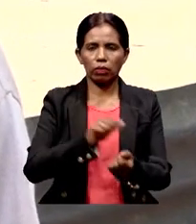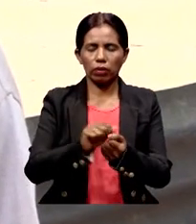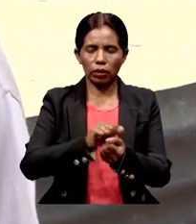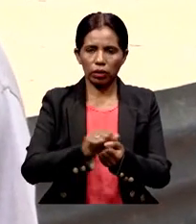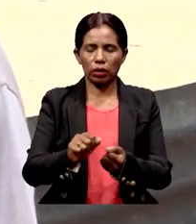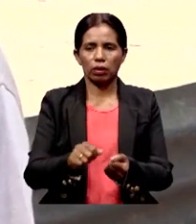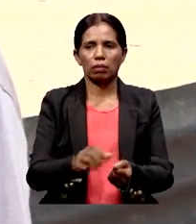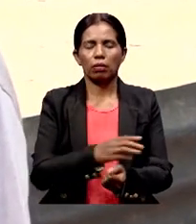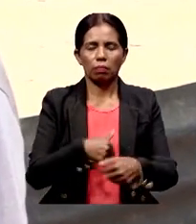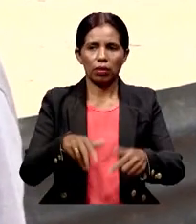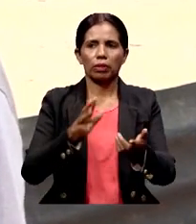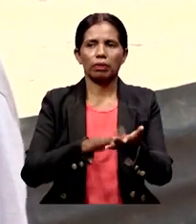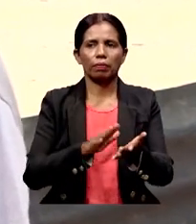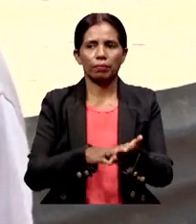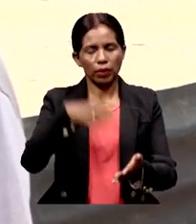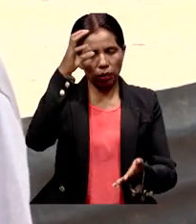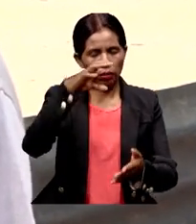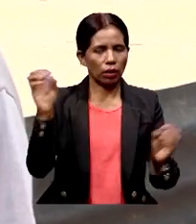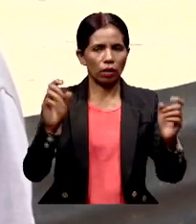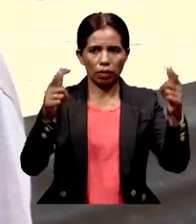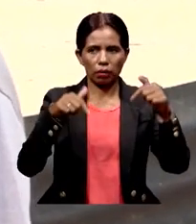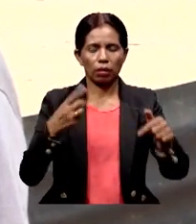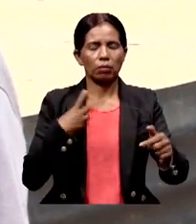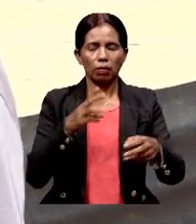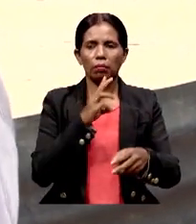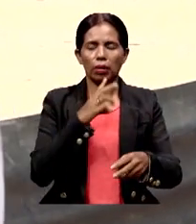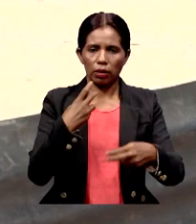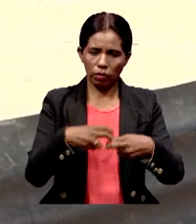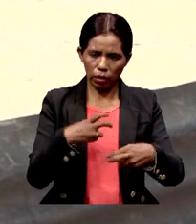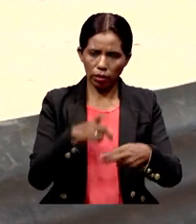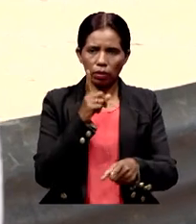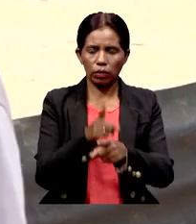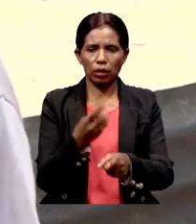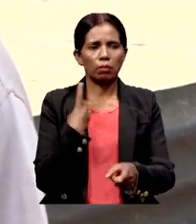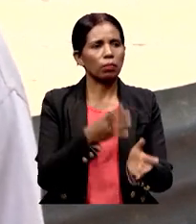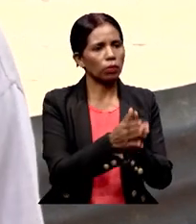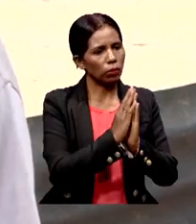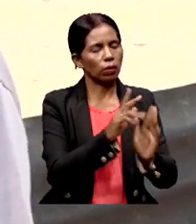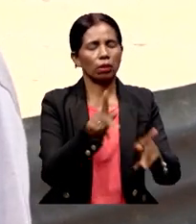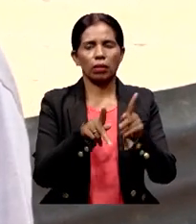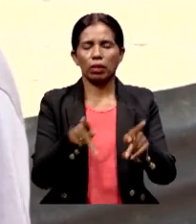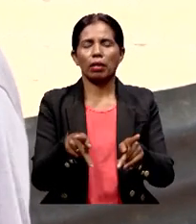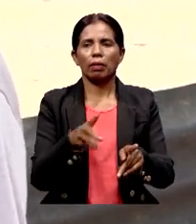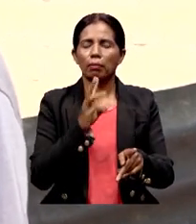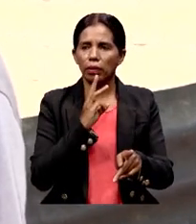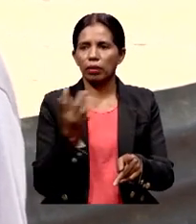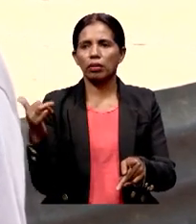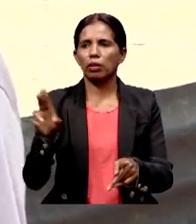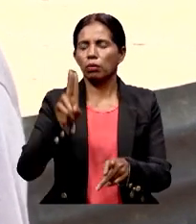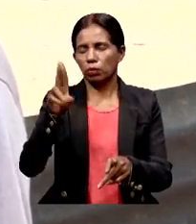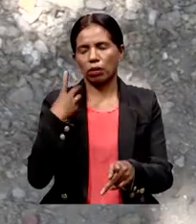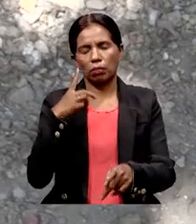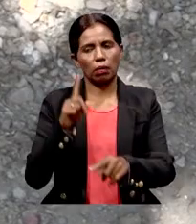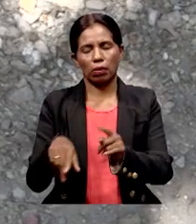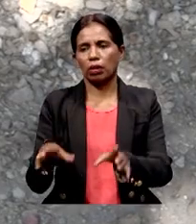sekolah. Udah lama ya ambil ras kalau. Ambil aku rekomendasi nubi nubah. Bahamah sirai uja ambil lebih